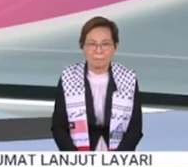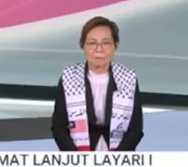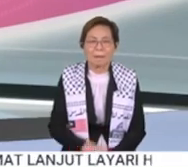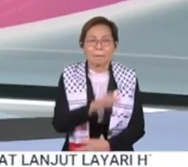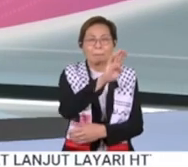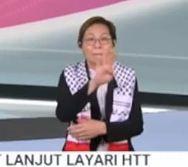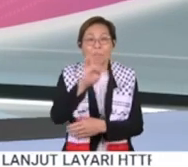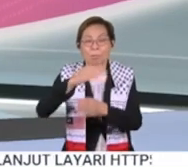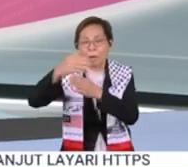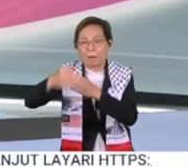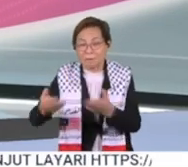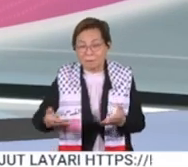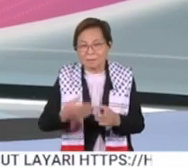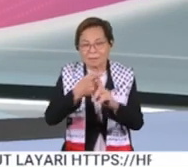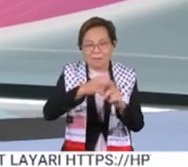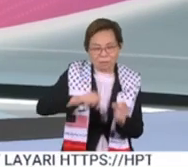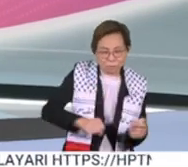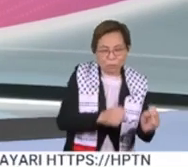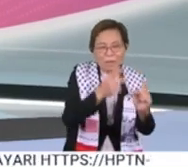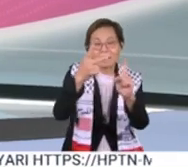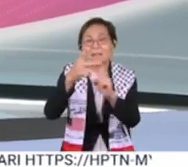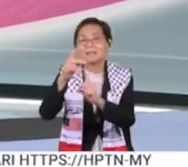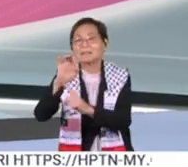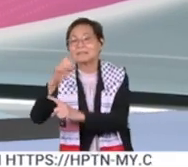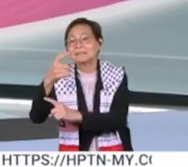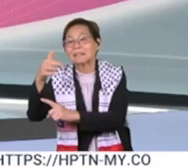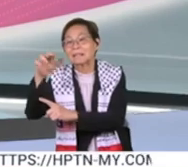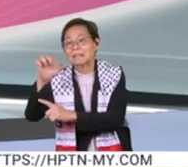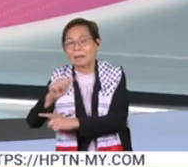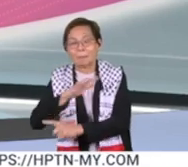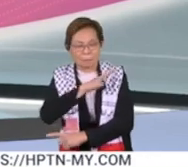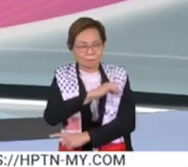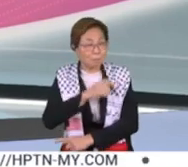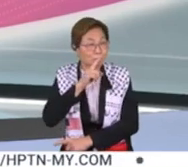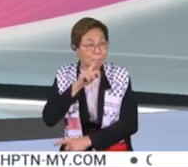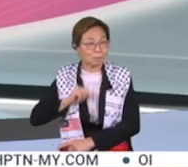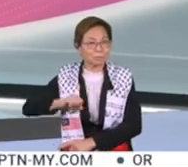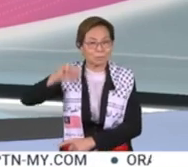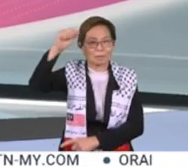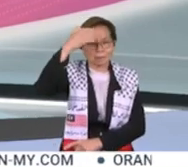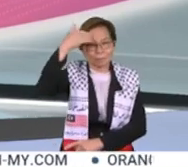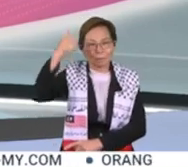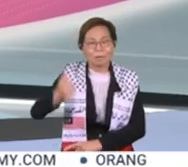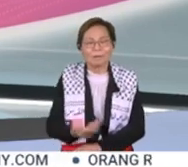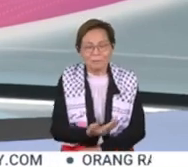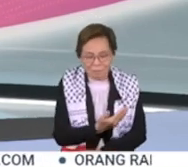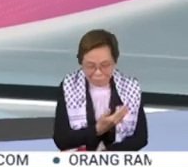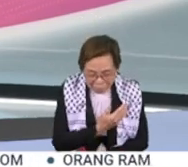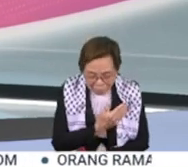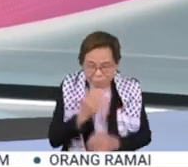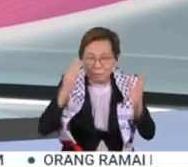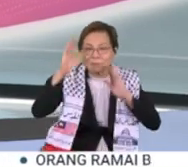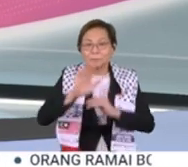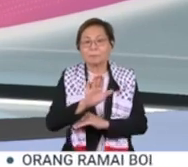Berita wilayah berakhir di sini. Dari sungai ke segara, Palestin pasti merdeka. Assalamualaikum. Salam Malaysia Madani.